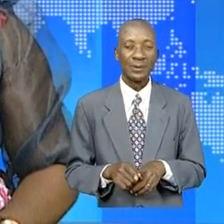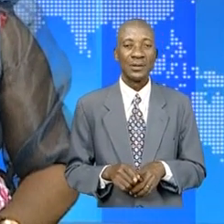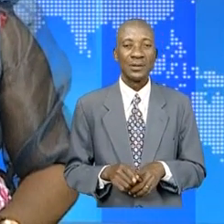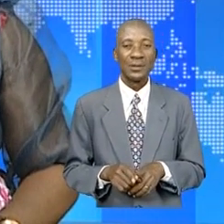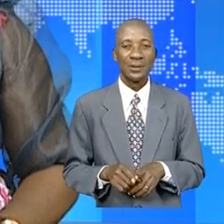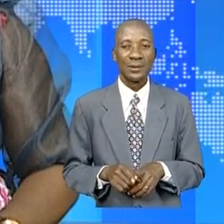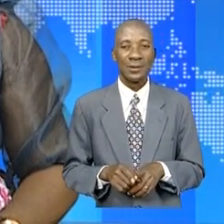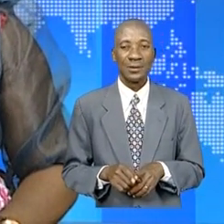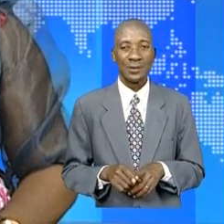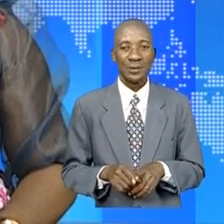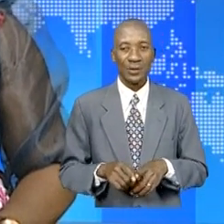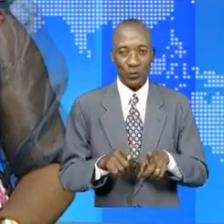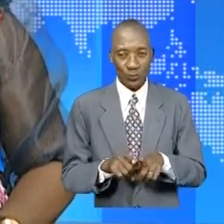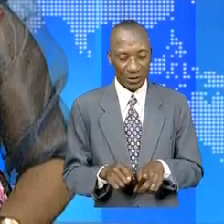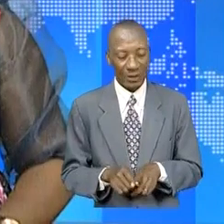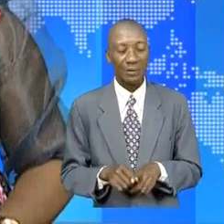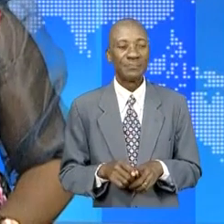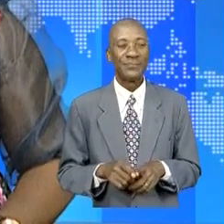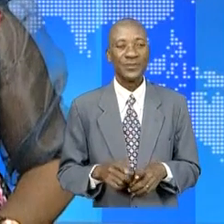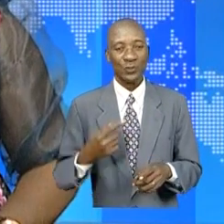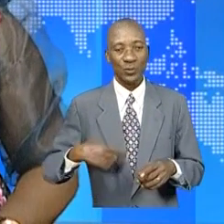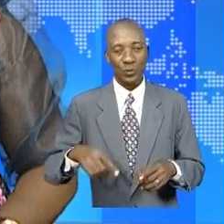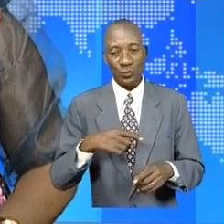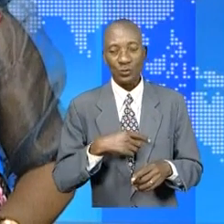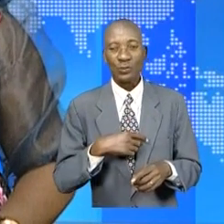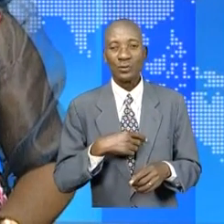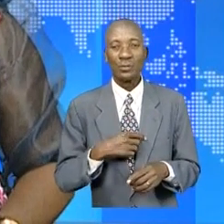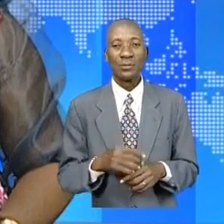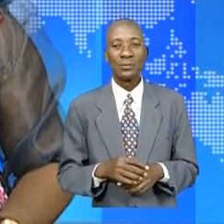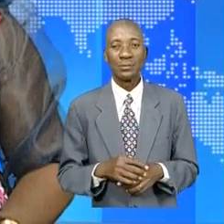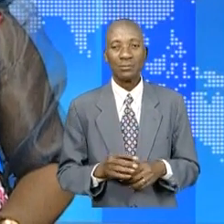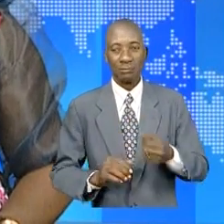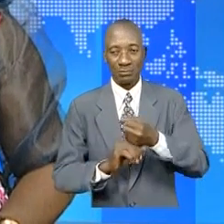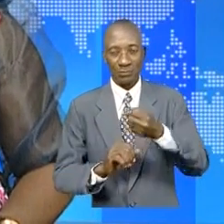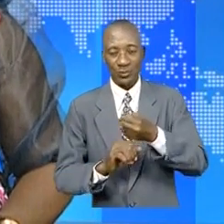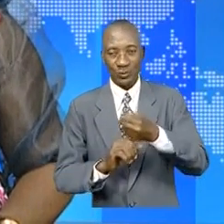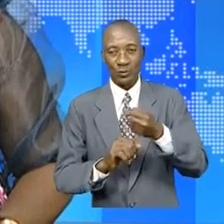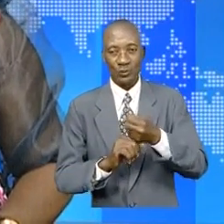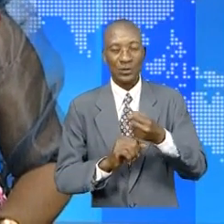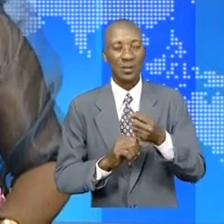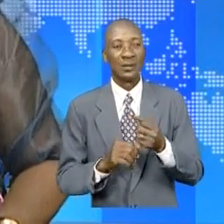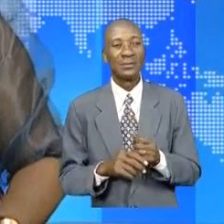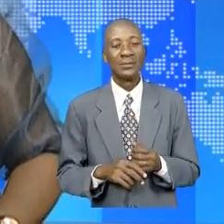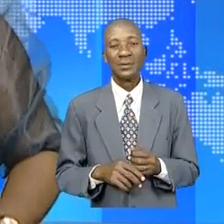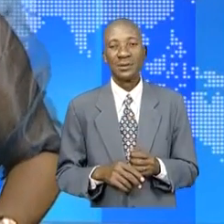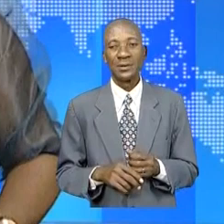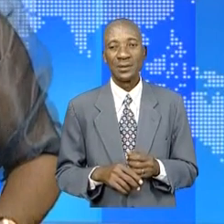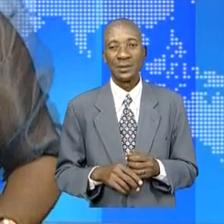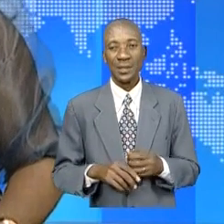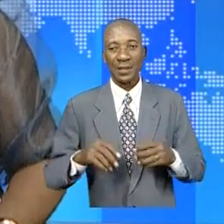et espère que ceux qui l'ont soutenu lui témoigneront du même soutien à sa candidature pour la période